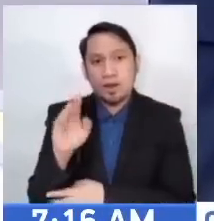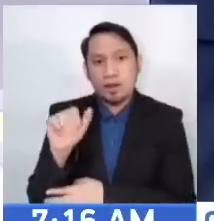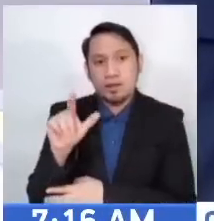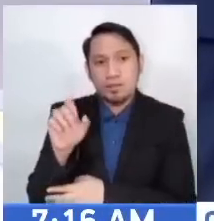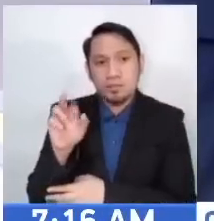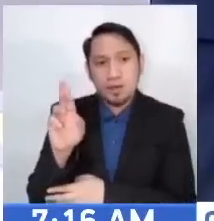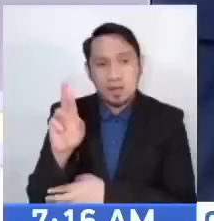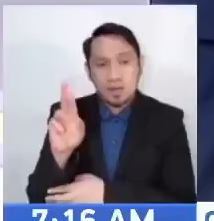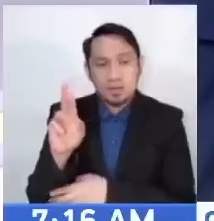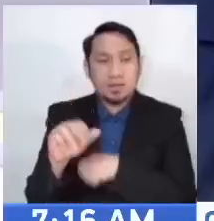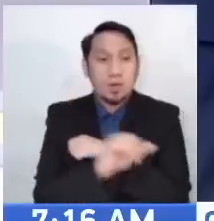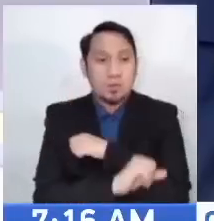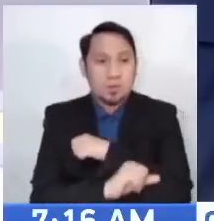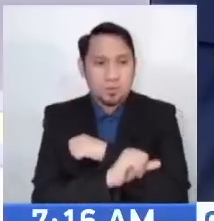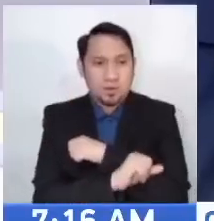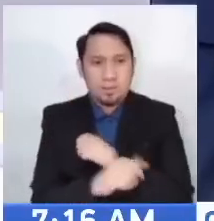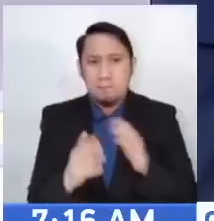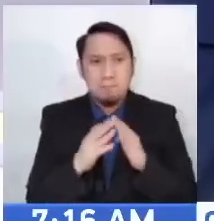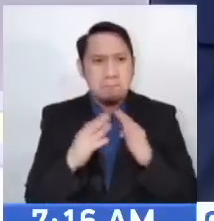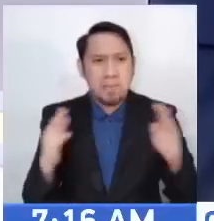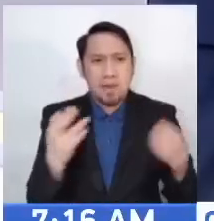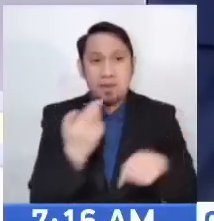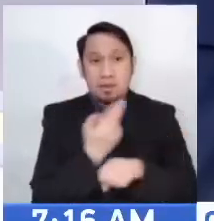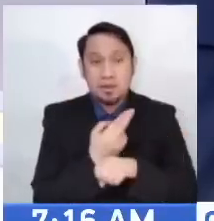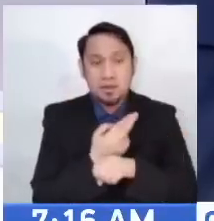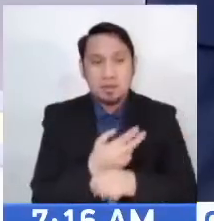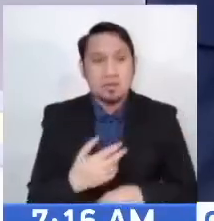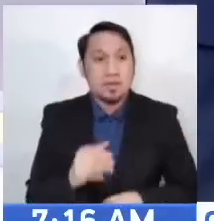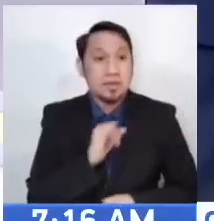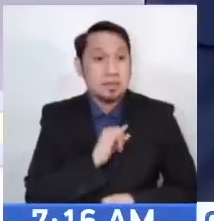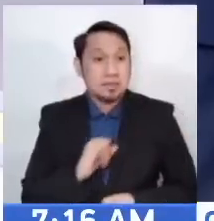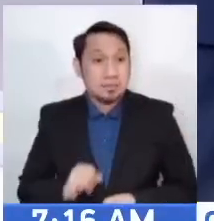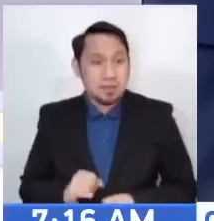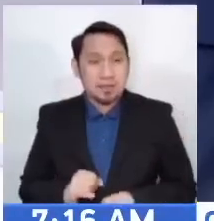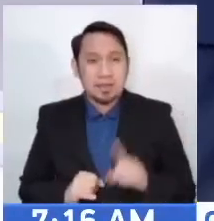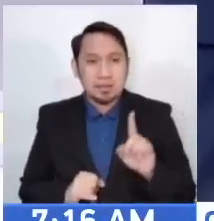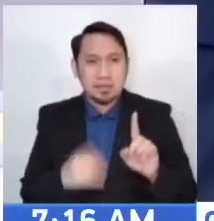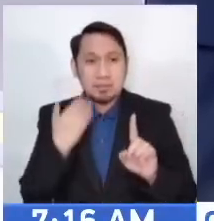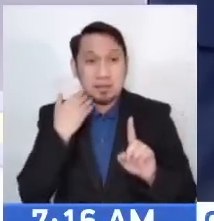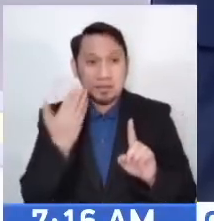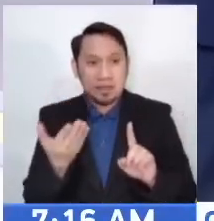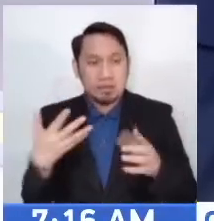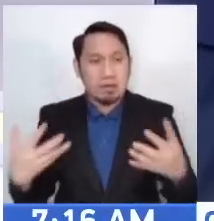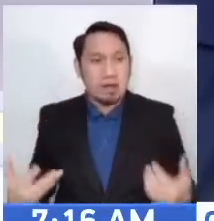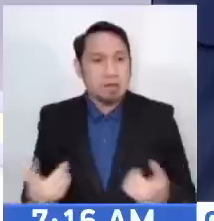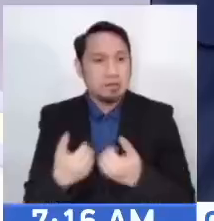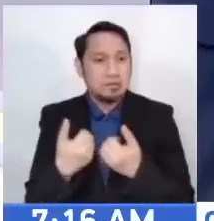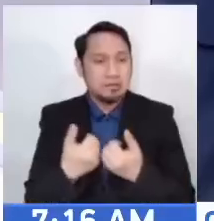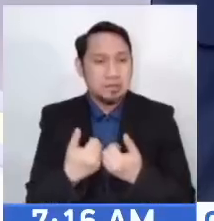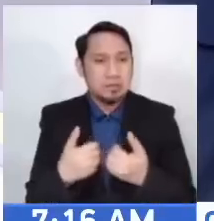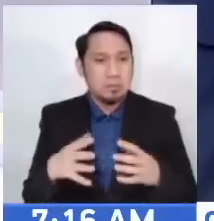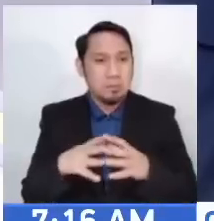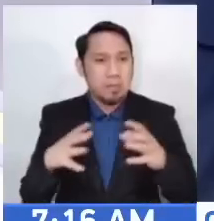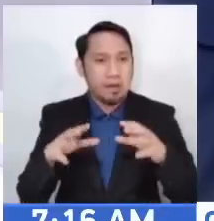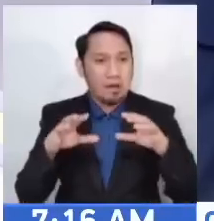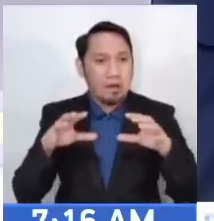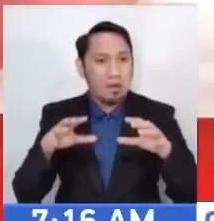bato. Sa Isabela naman, isang patay matapos sumalpok sa 10-wheeler ang isang pickup. Darito ang unang